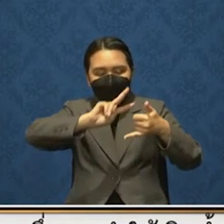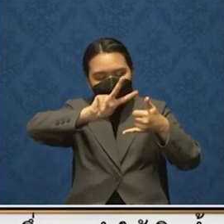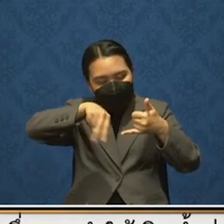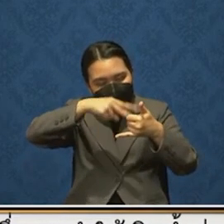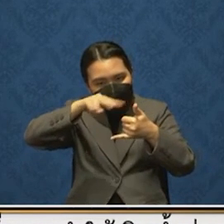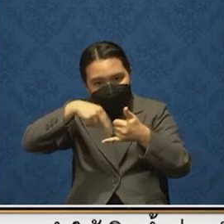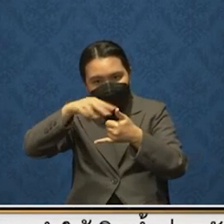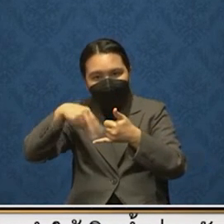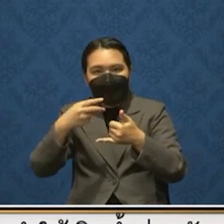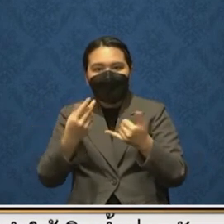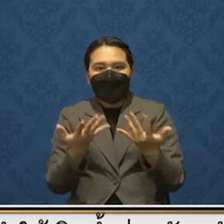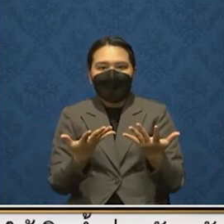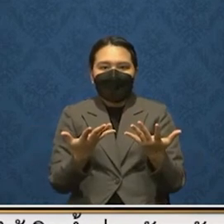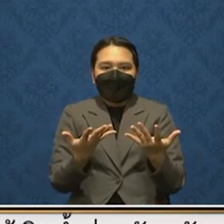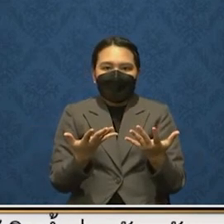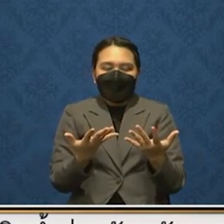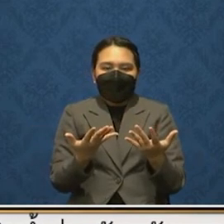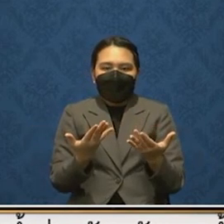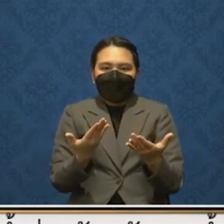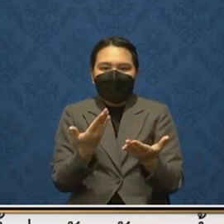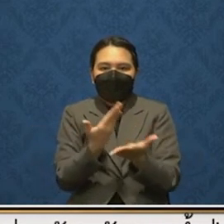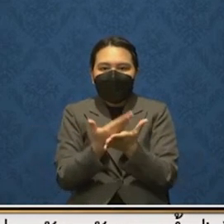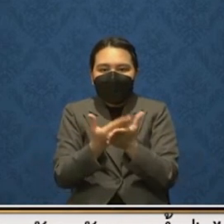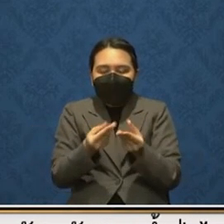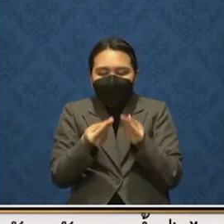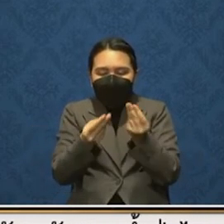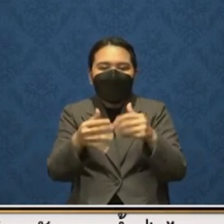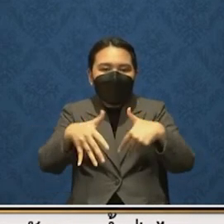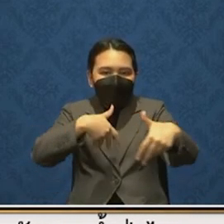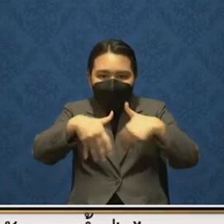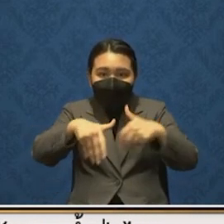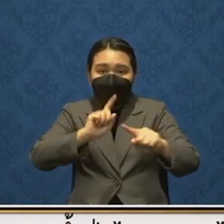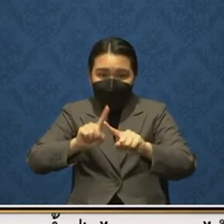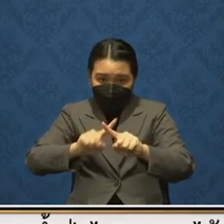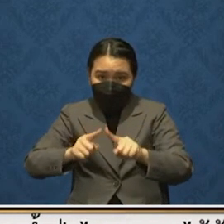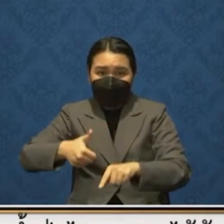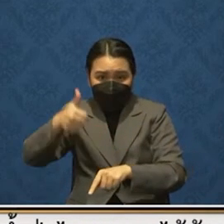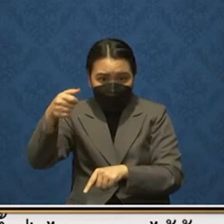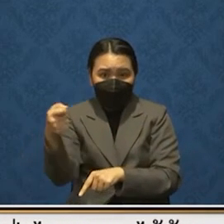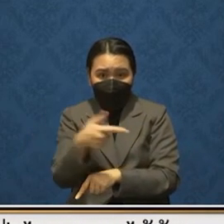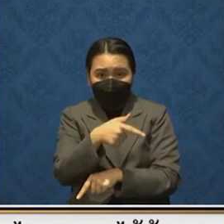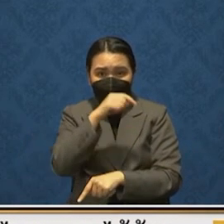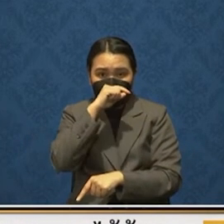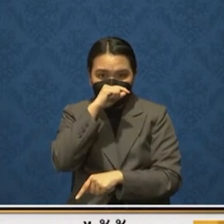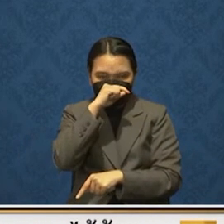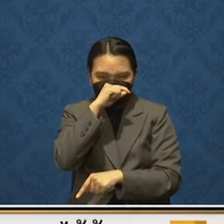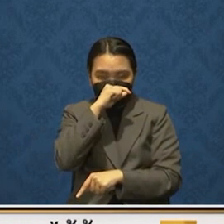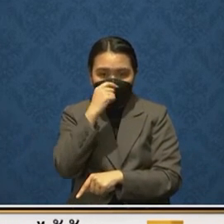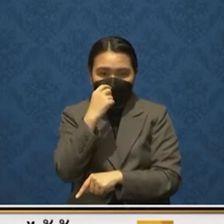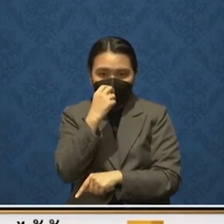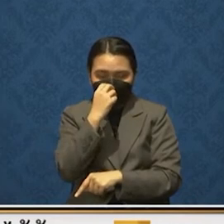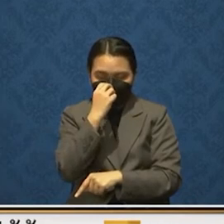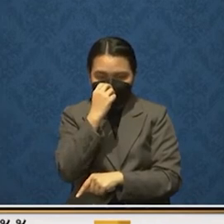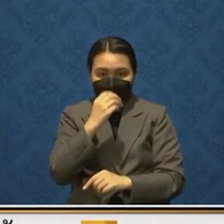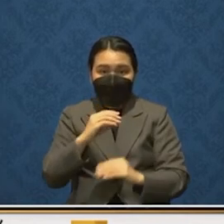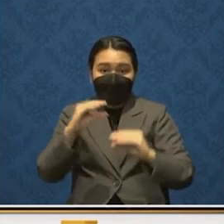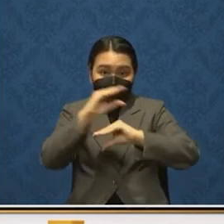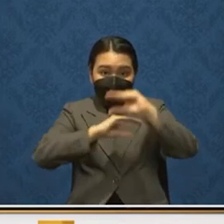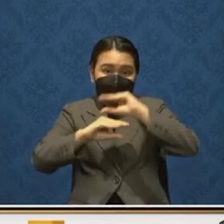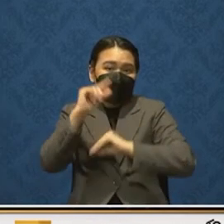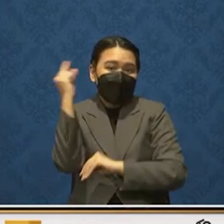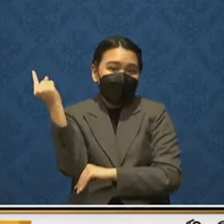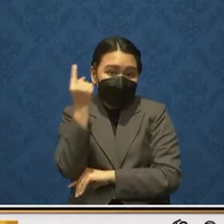ไปให้เป็นบำนานประชาชนอะไรยัต่างไม่ดีกวาดีครับโครงการเราไปเที่ยวดีกัน